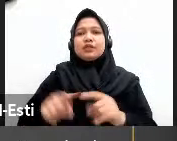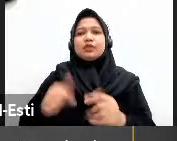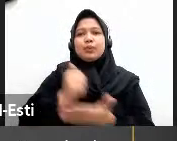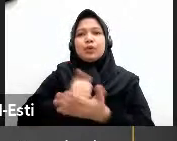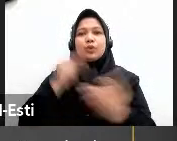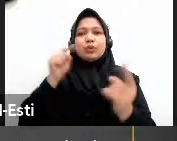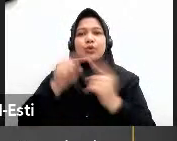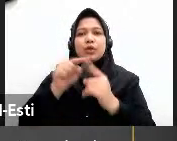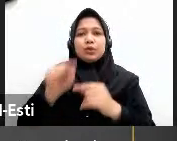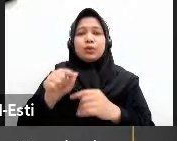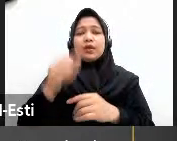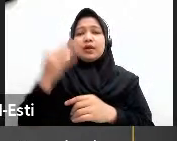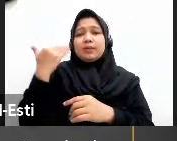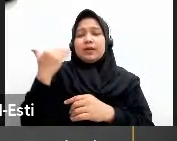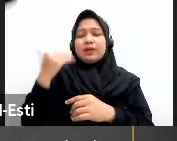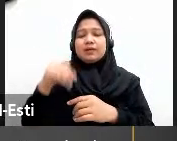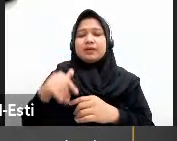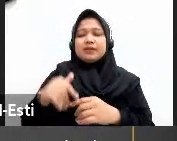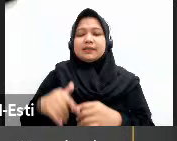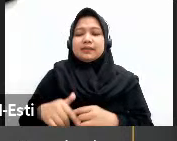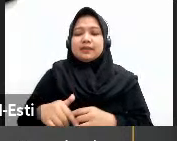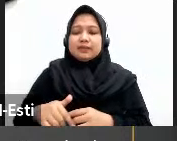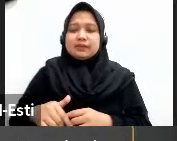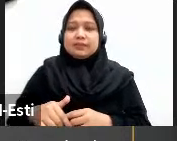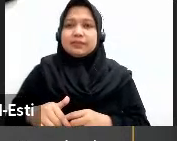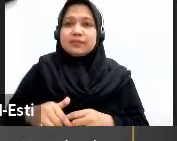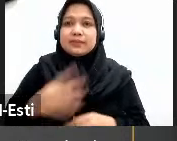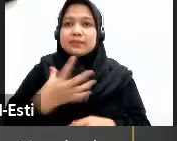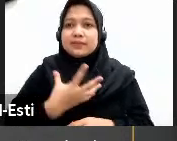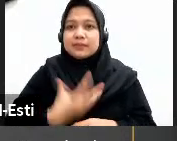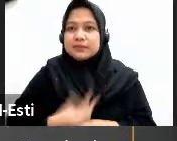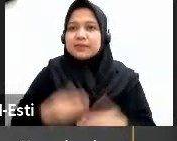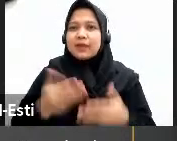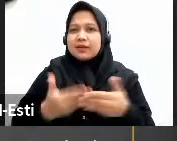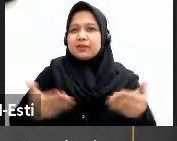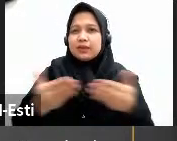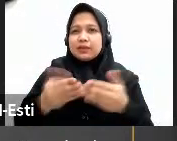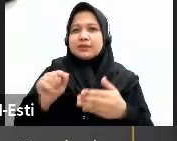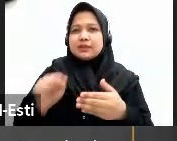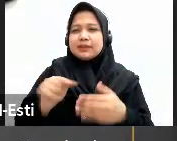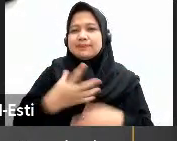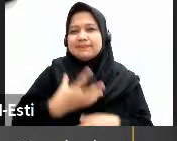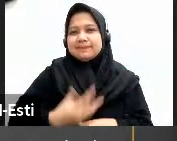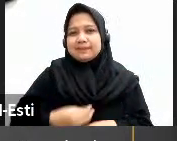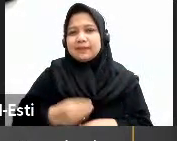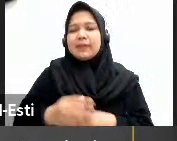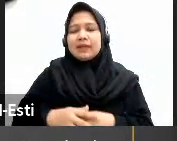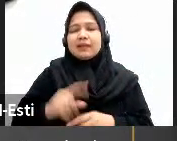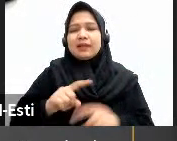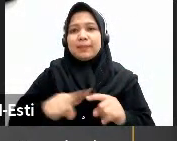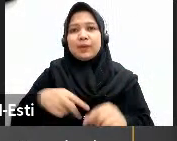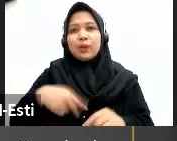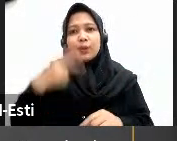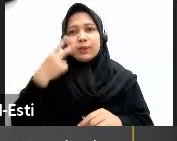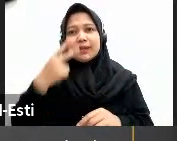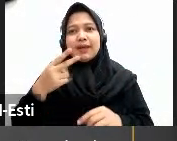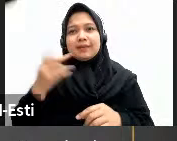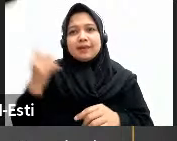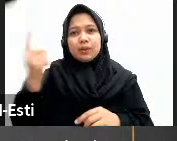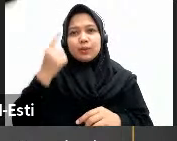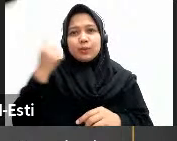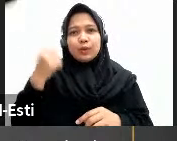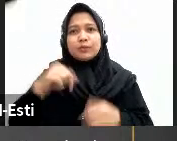kalau dari kemarin ya kita juga tentu prihatin dengan kondisi yang seperti itu tapi kalau kita lihat secara umum sebenarnya